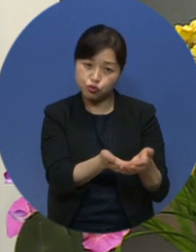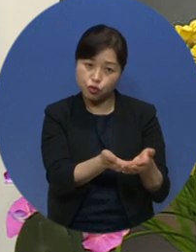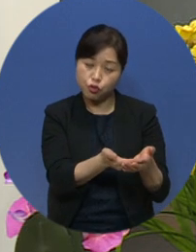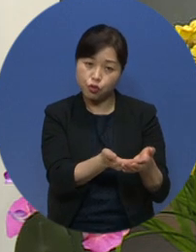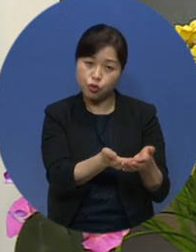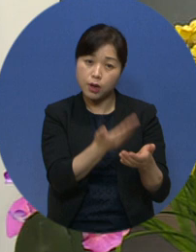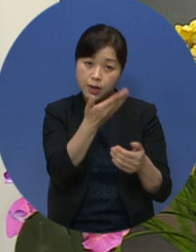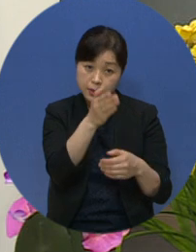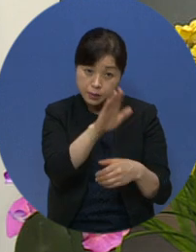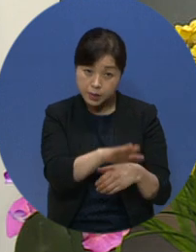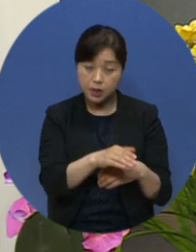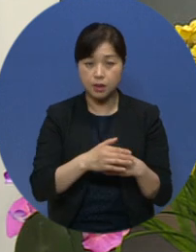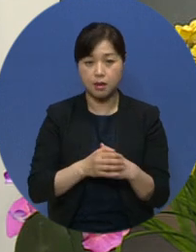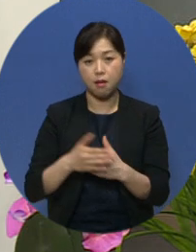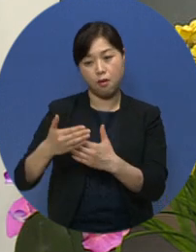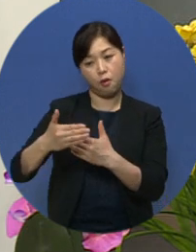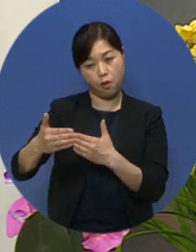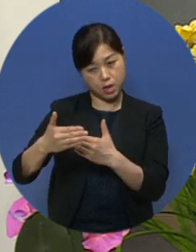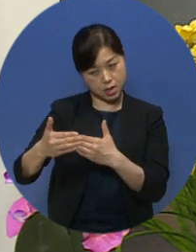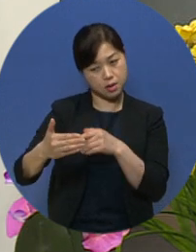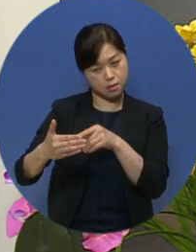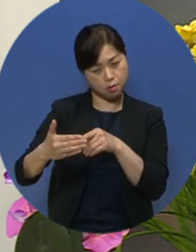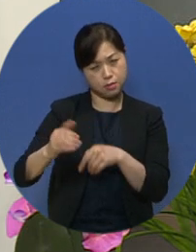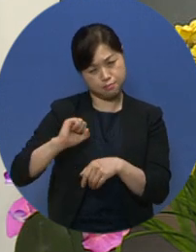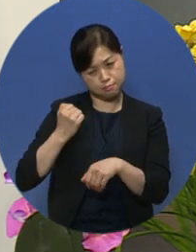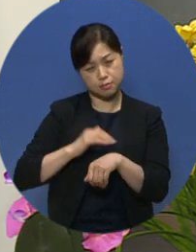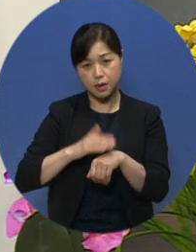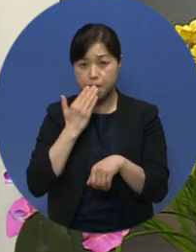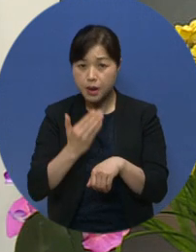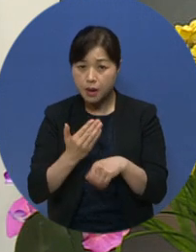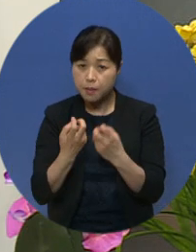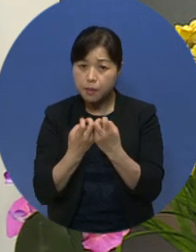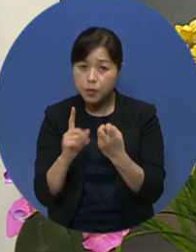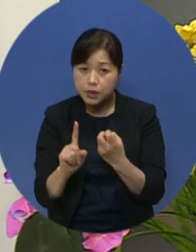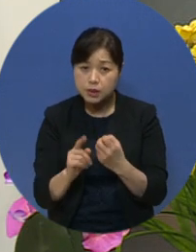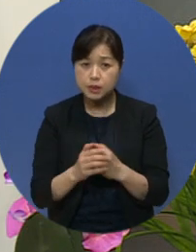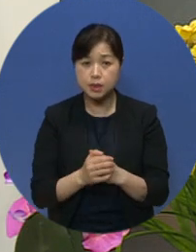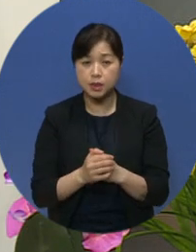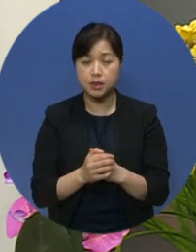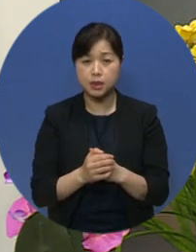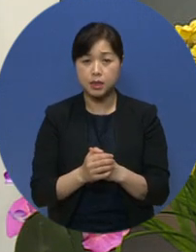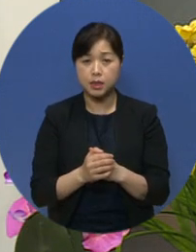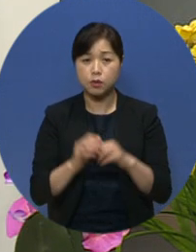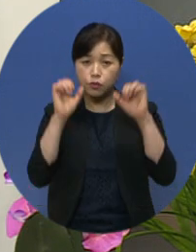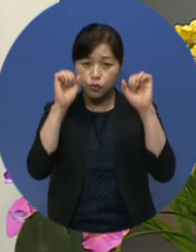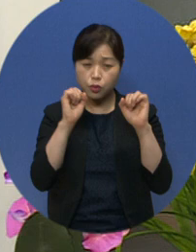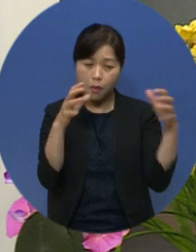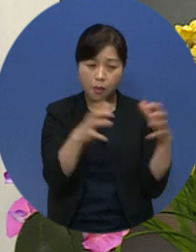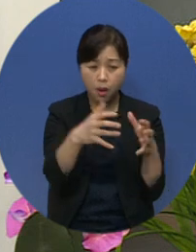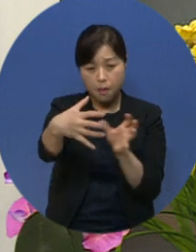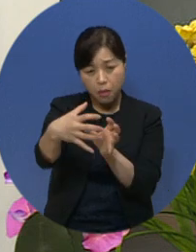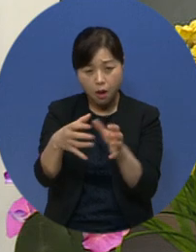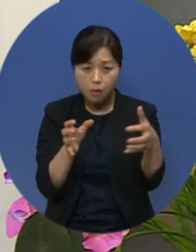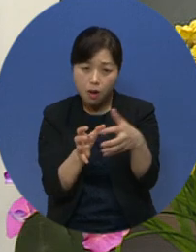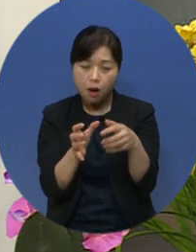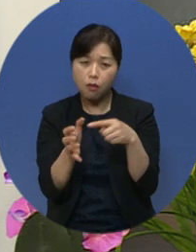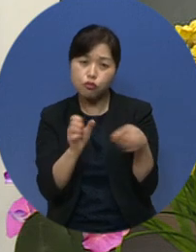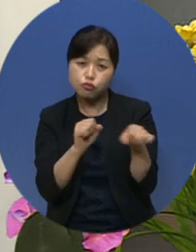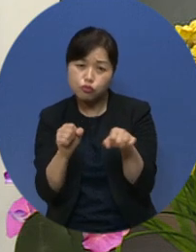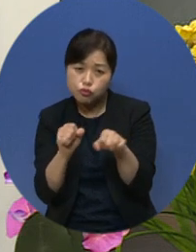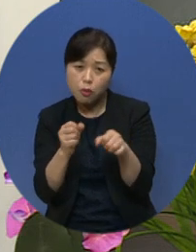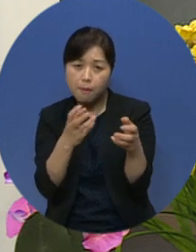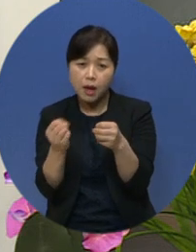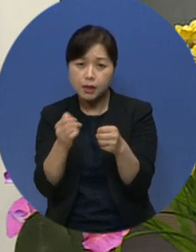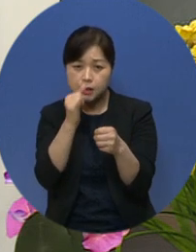에 홈을 해야 할 것인지 집단 운동이 만찬 했는데 그래서 후기 운동 같은 거에요